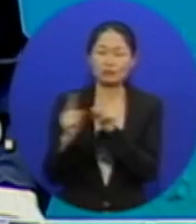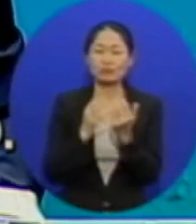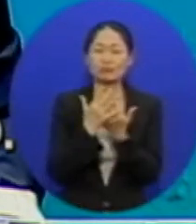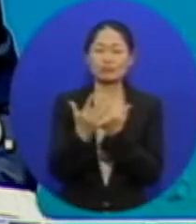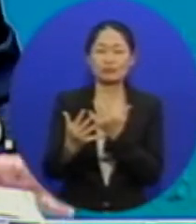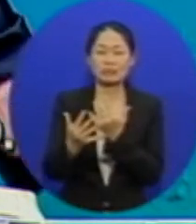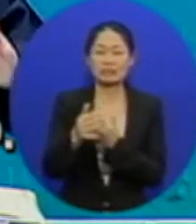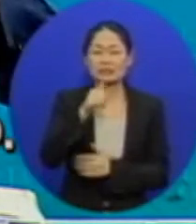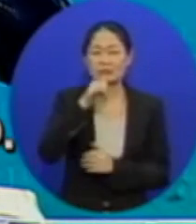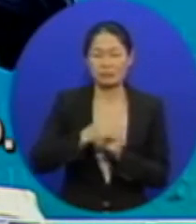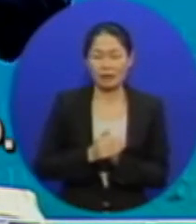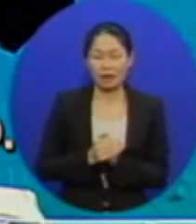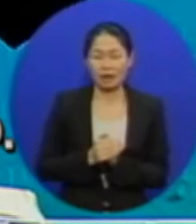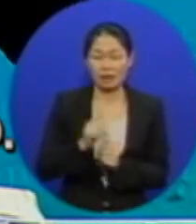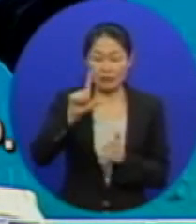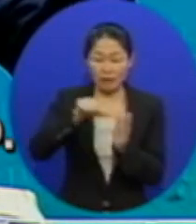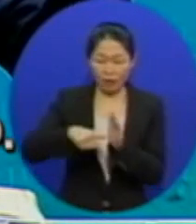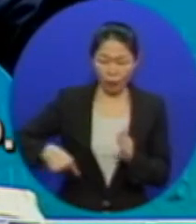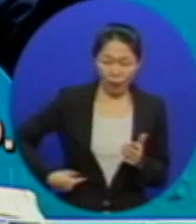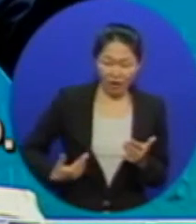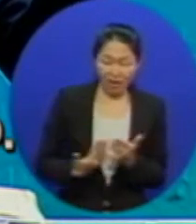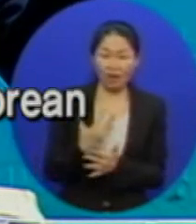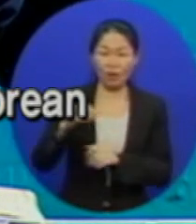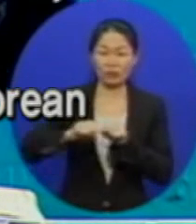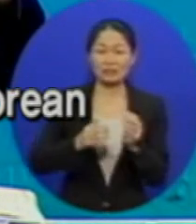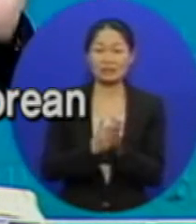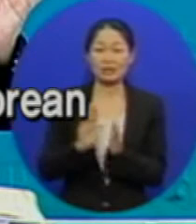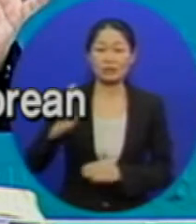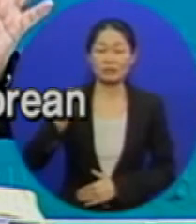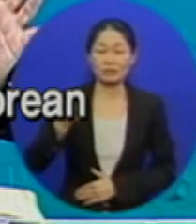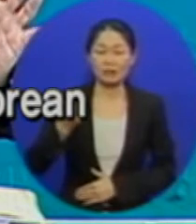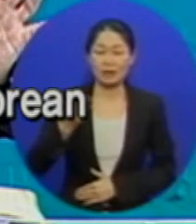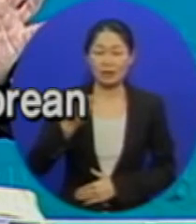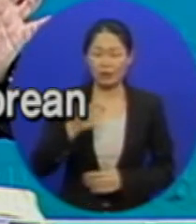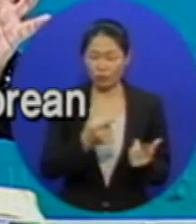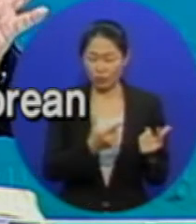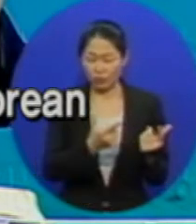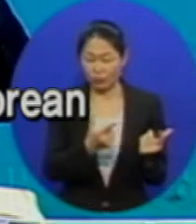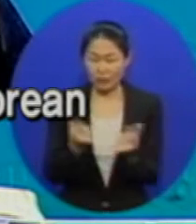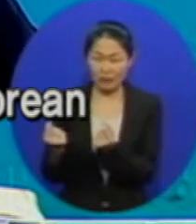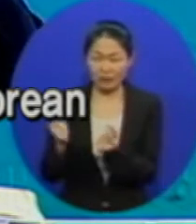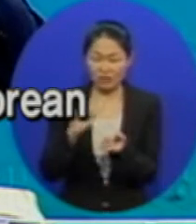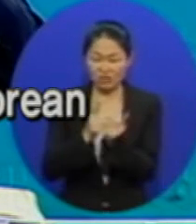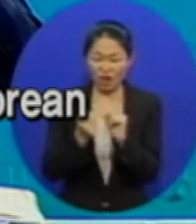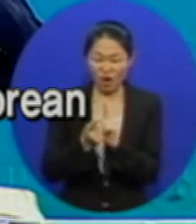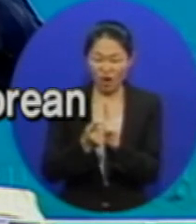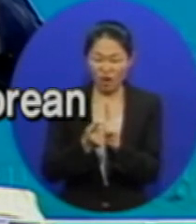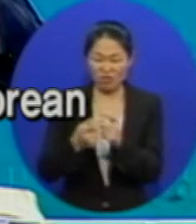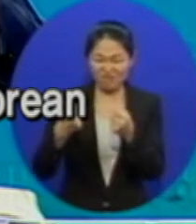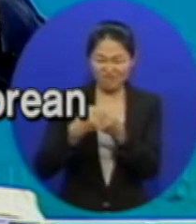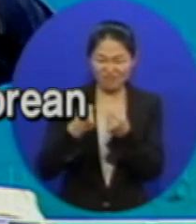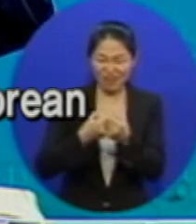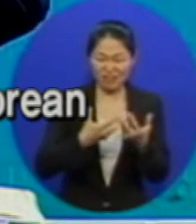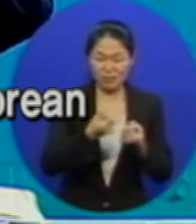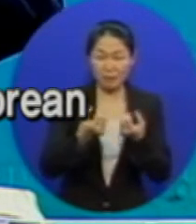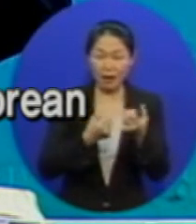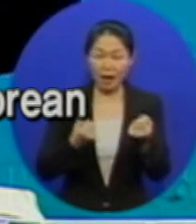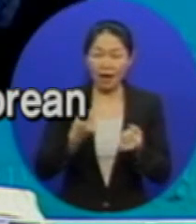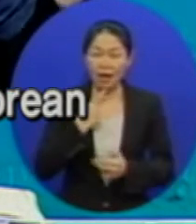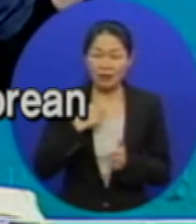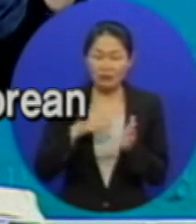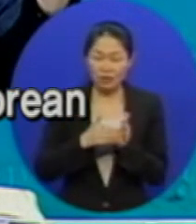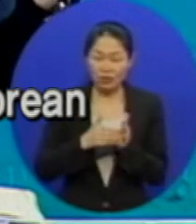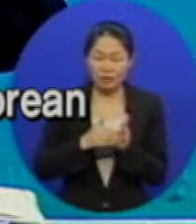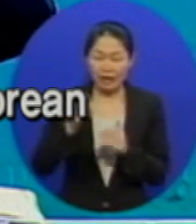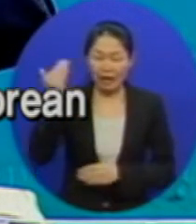회개의 역사가 일어 났어요 동이 동일하게 서로 싸우고 분열 하던 아 한국교회